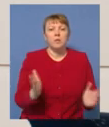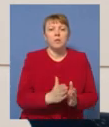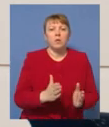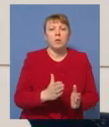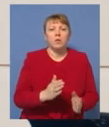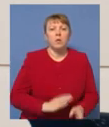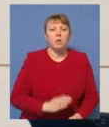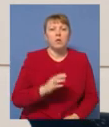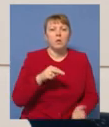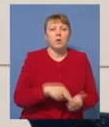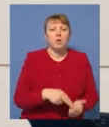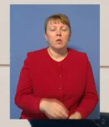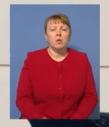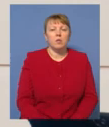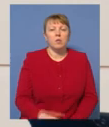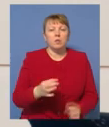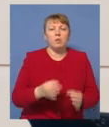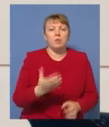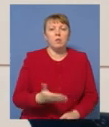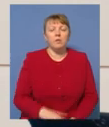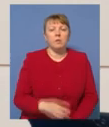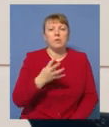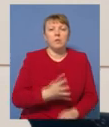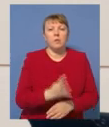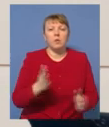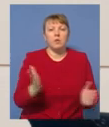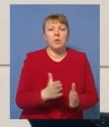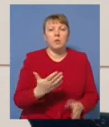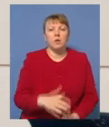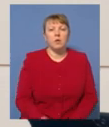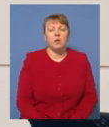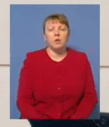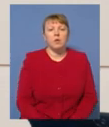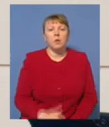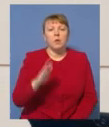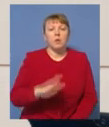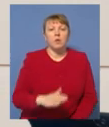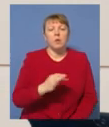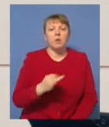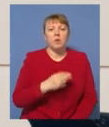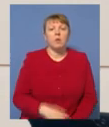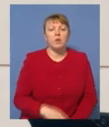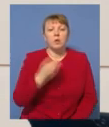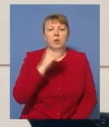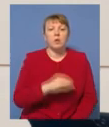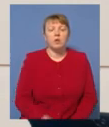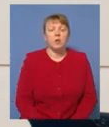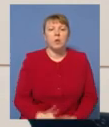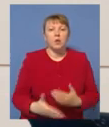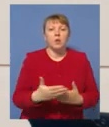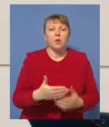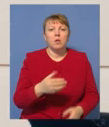количество частных постановлений, выносимых судов, в 4 раза снижено. На низкое качество следствия, отсутствуют оправдательные приговоры.